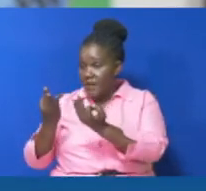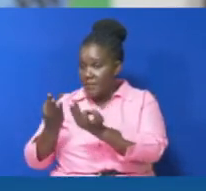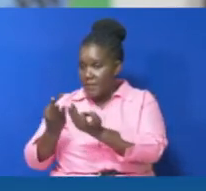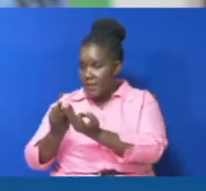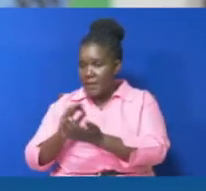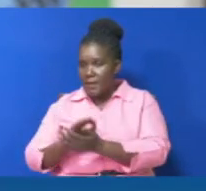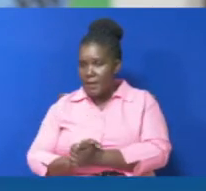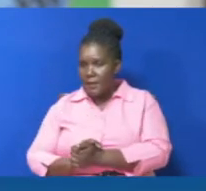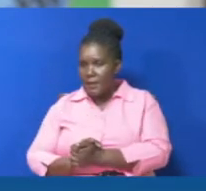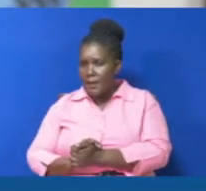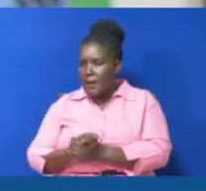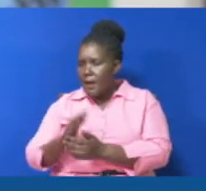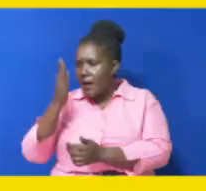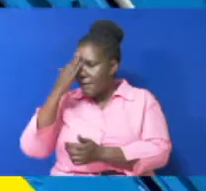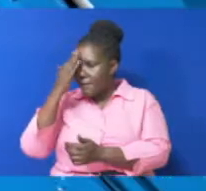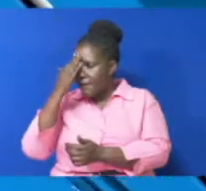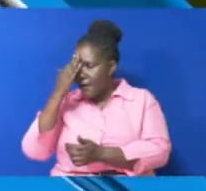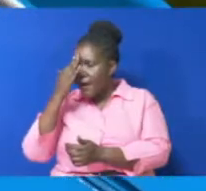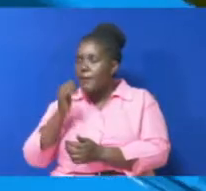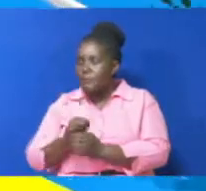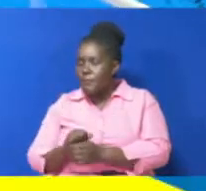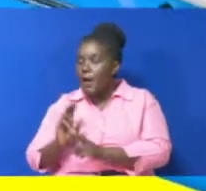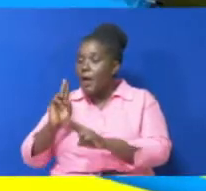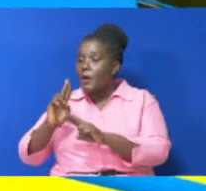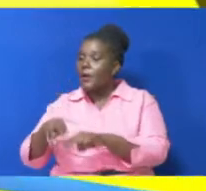kila kitu ambacho watu wake wanaoishi nao.